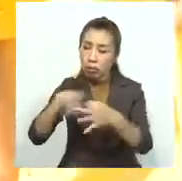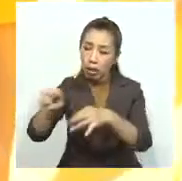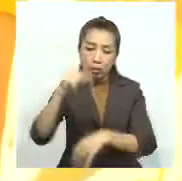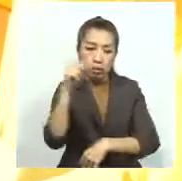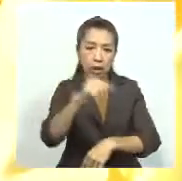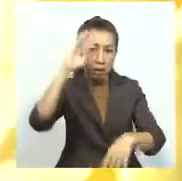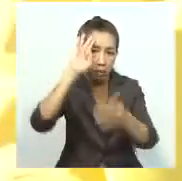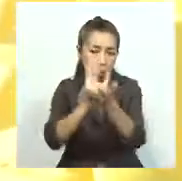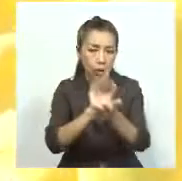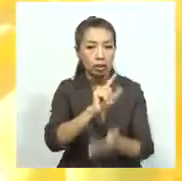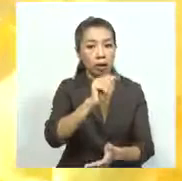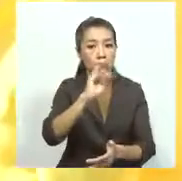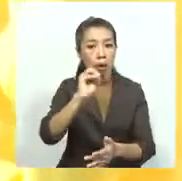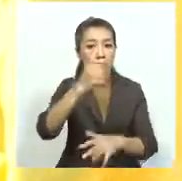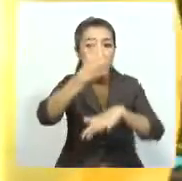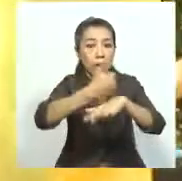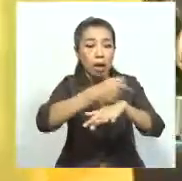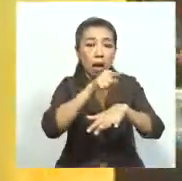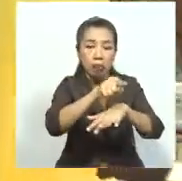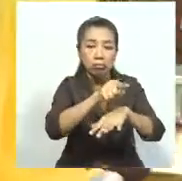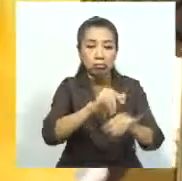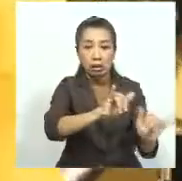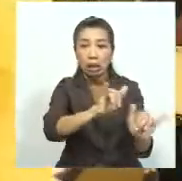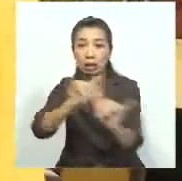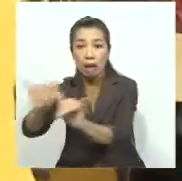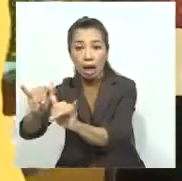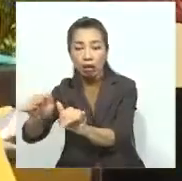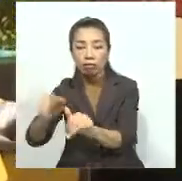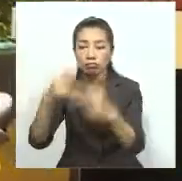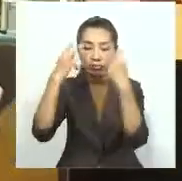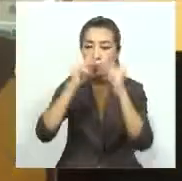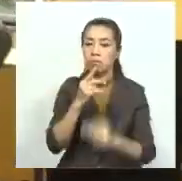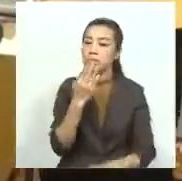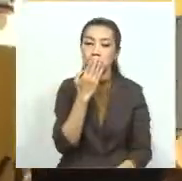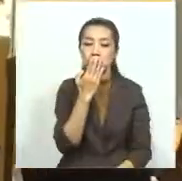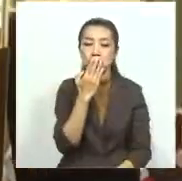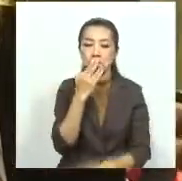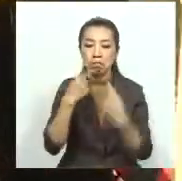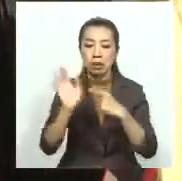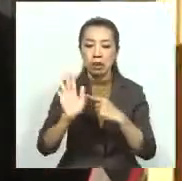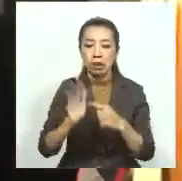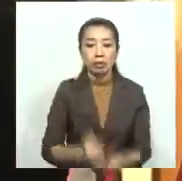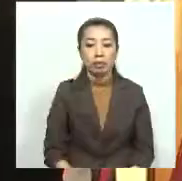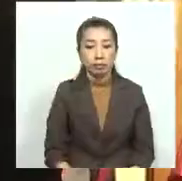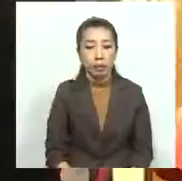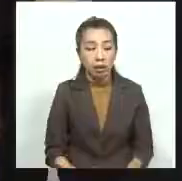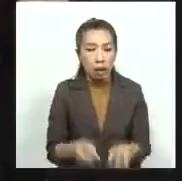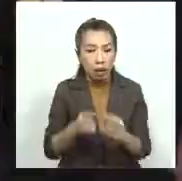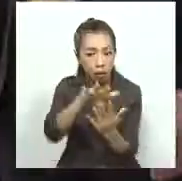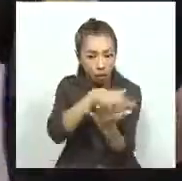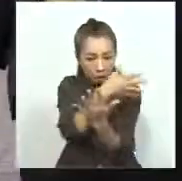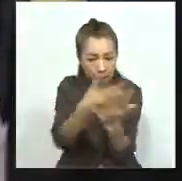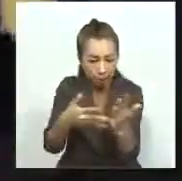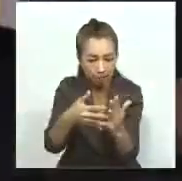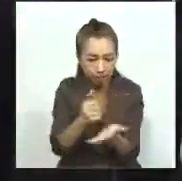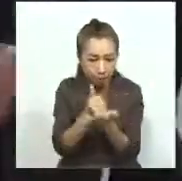ลตำรวจโทสุรเชษฐ์หักพานผู้บัญชาการสำนักงานตรวจคนเข้าเมืองส่วนมาตรการอำนวยความปลอดภัยทางถนน